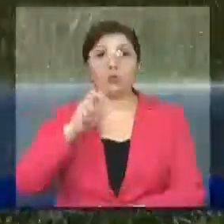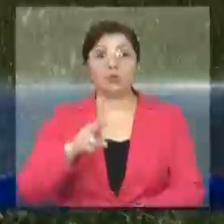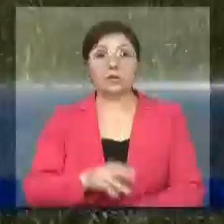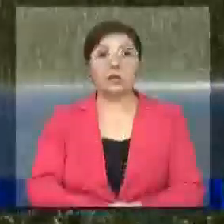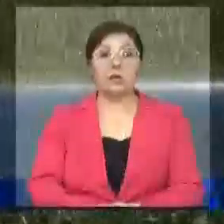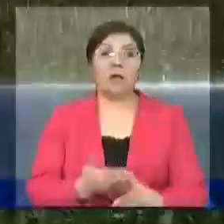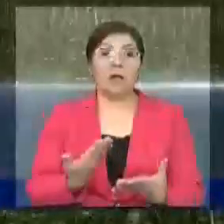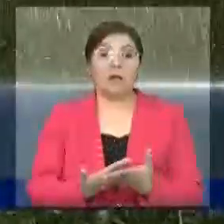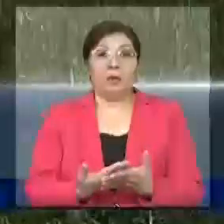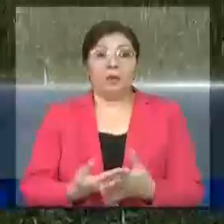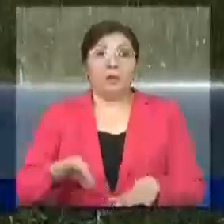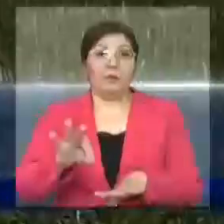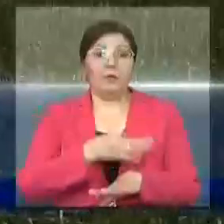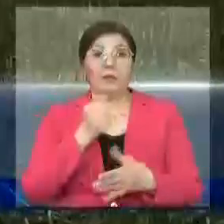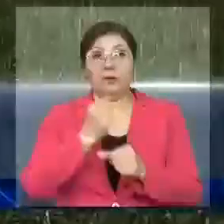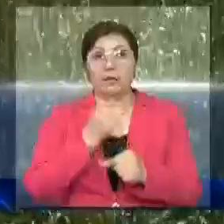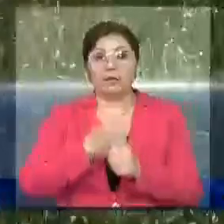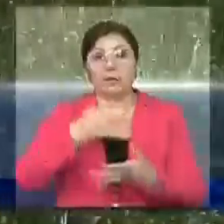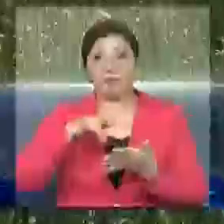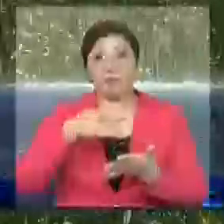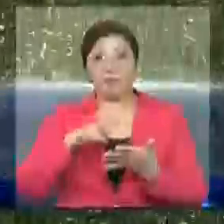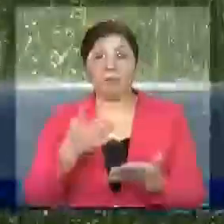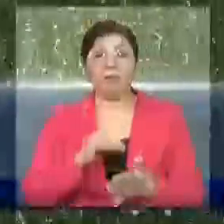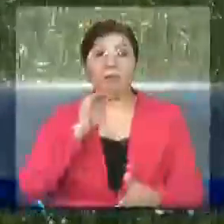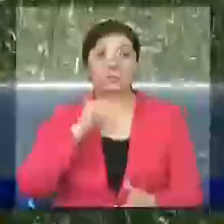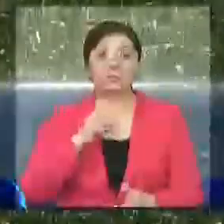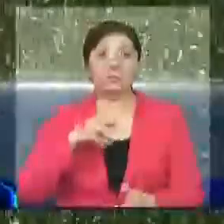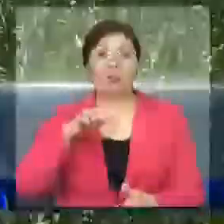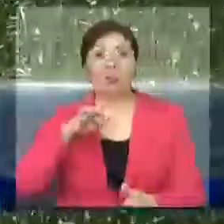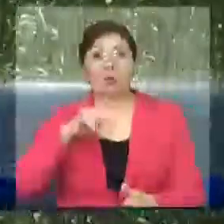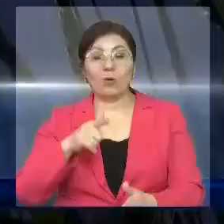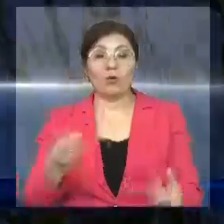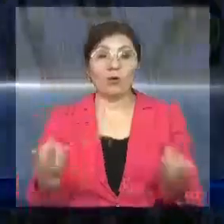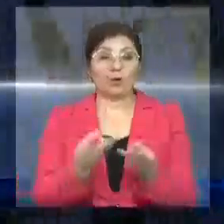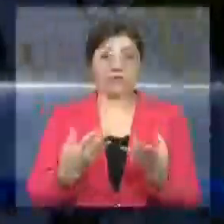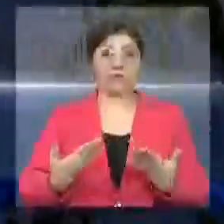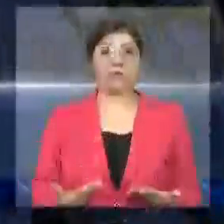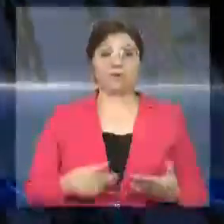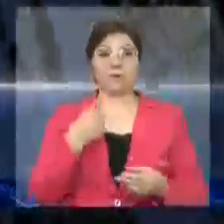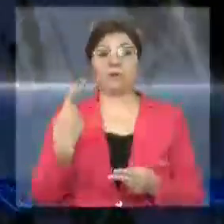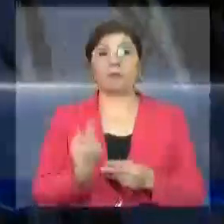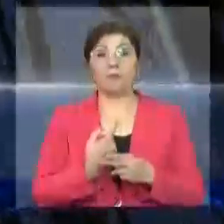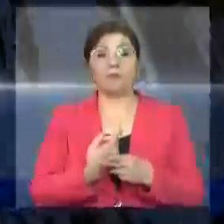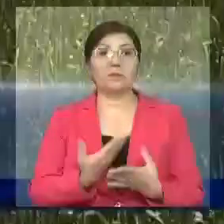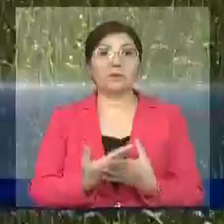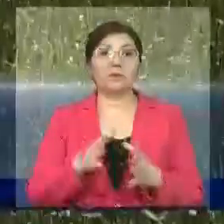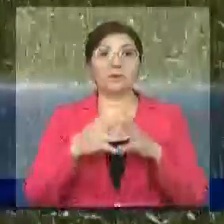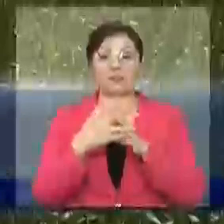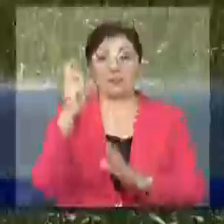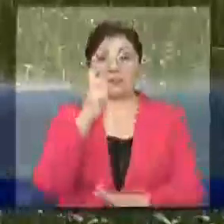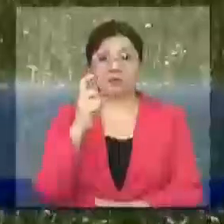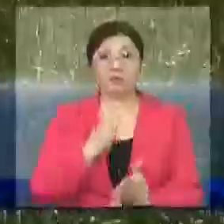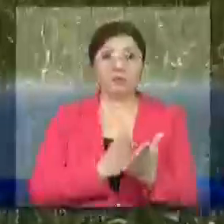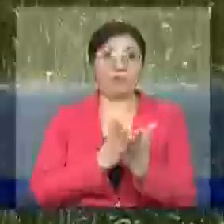супруга которого Ирина, к слову, работает в хозяйстве бухгалтером, профессия токаря востребованная и пригодится в жизни. В первую очередь, конечно же, в